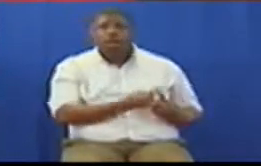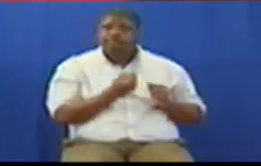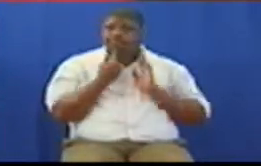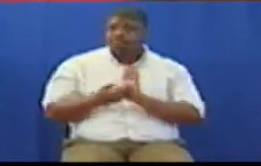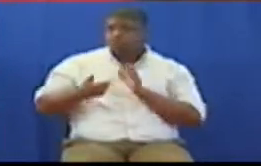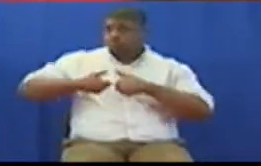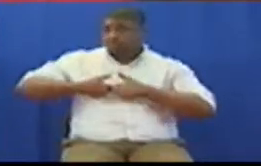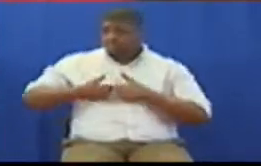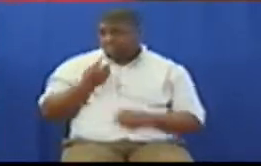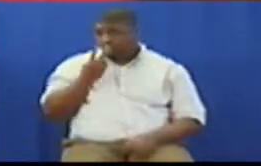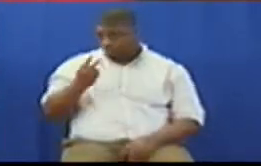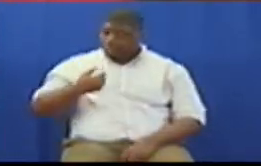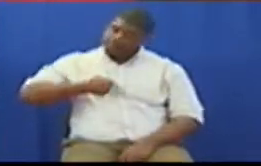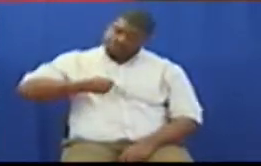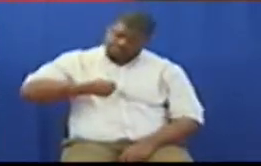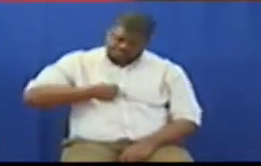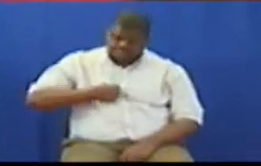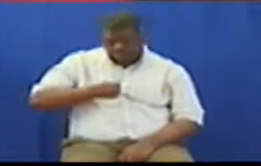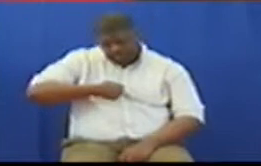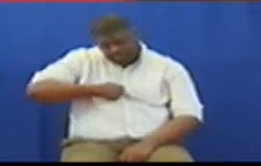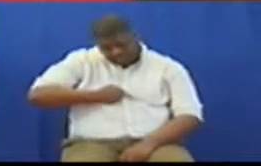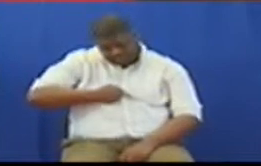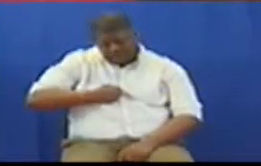mimi ninaona hivyo mimi katika